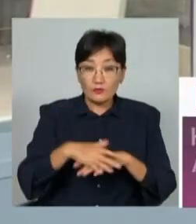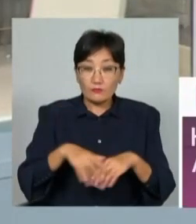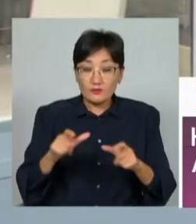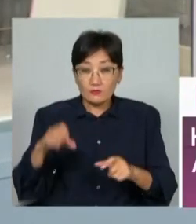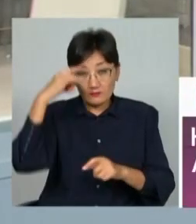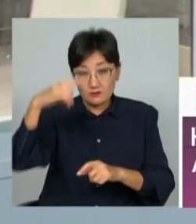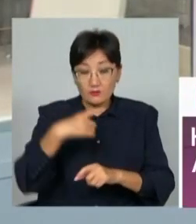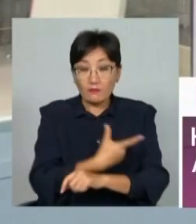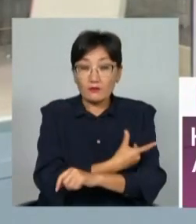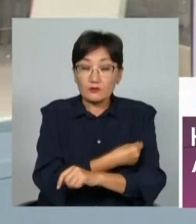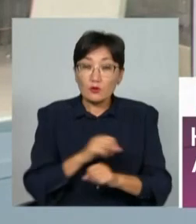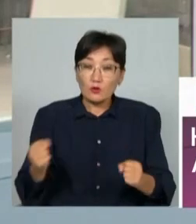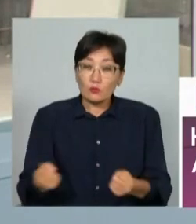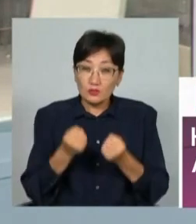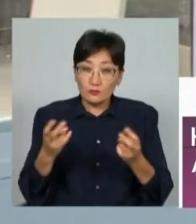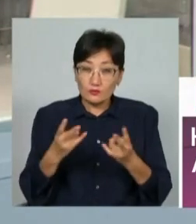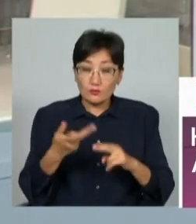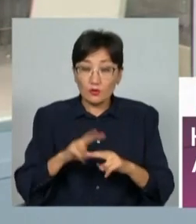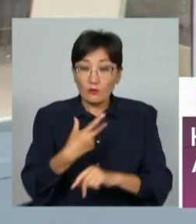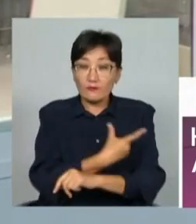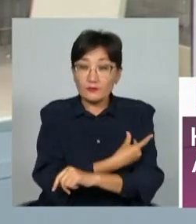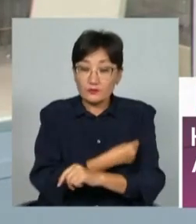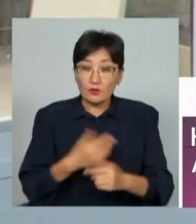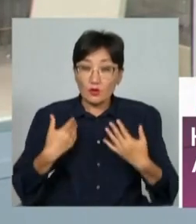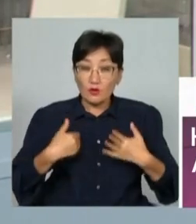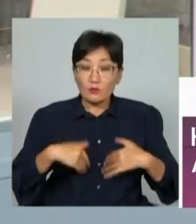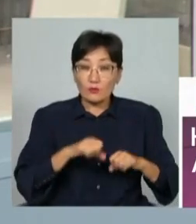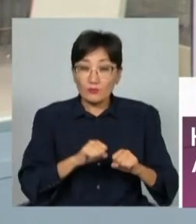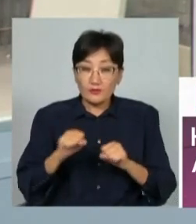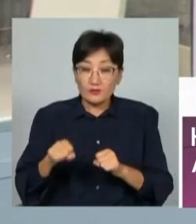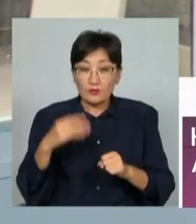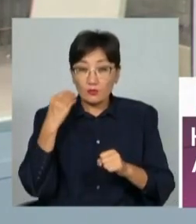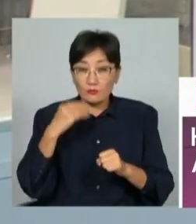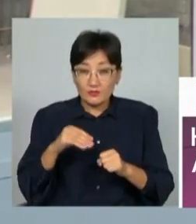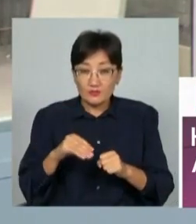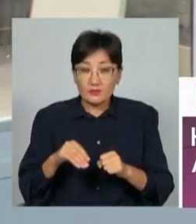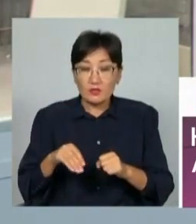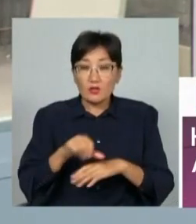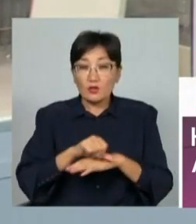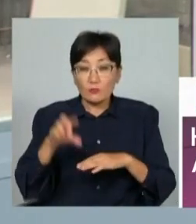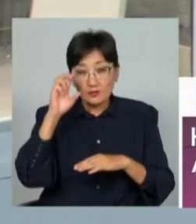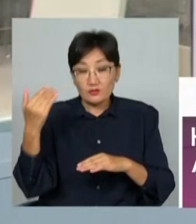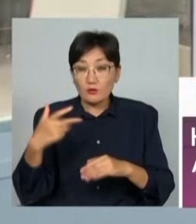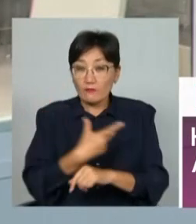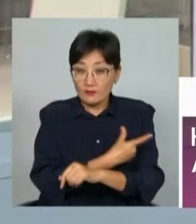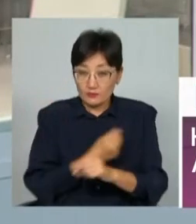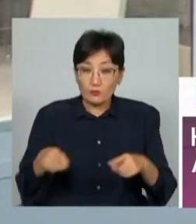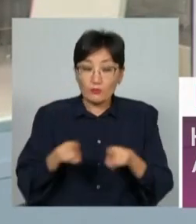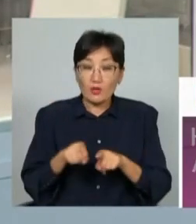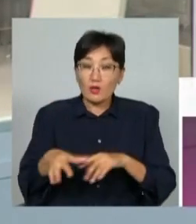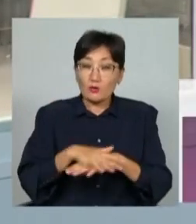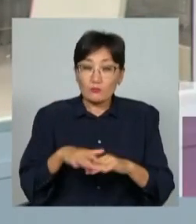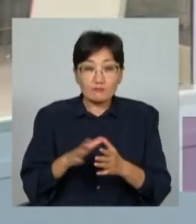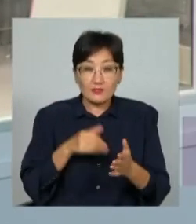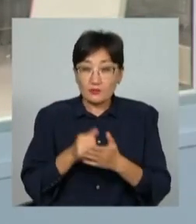отандық Казвак вакцинасын қолдау керек. Бұл вакцинаның иммуногендік қасиеті шетелдікінен артық болмаса кем емес. Бірақ біздің қоғам соны